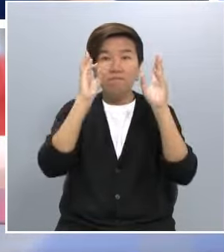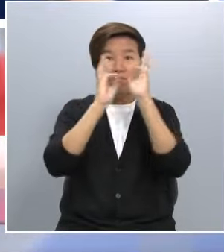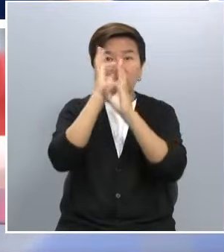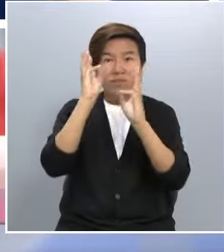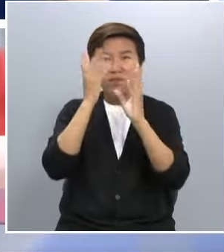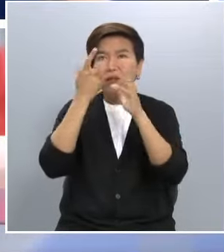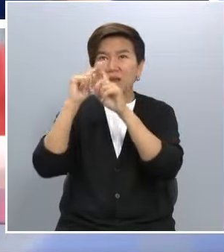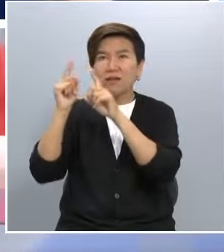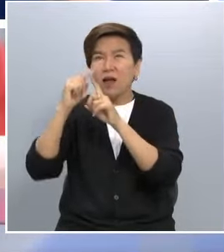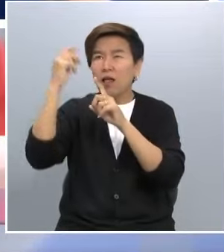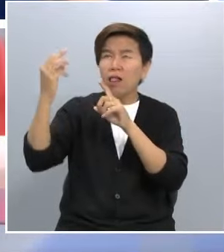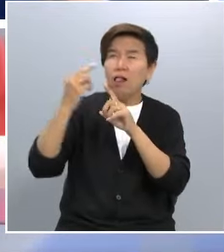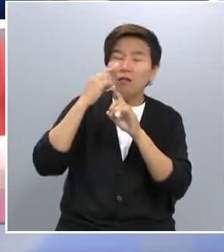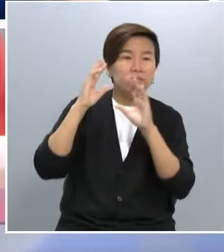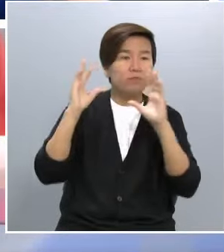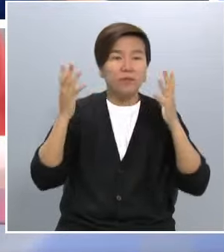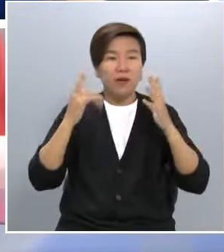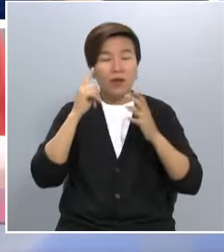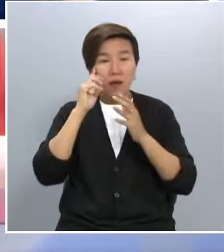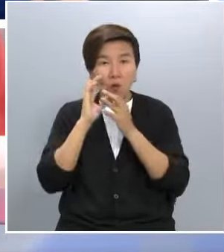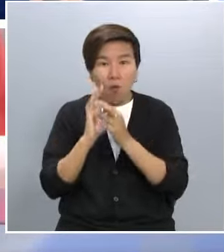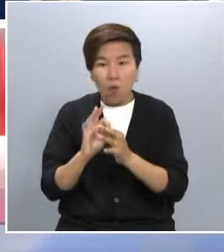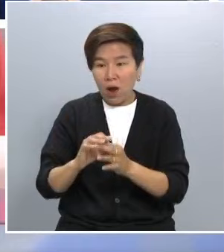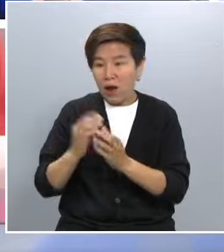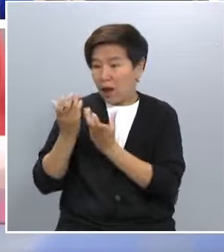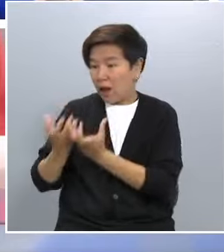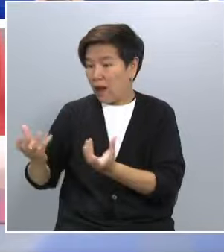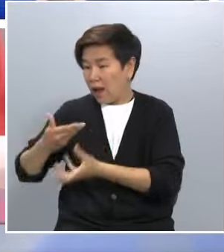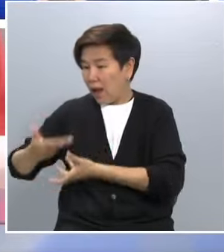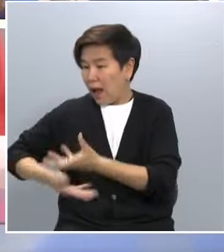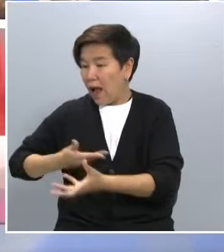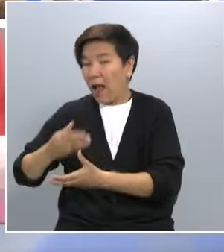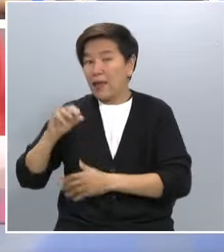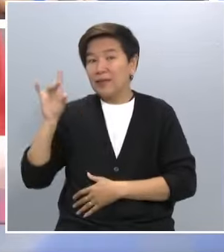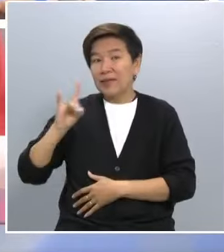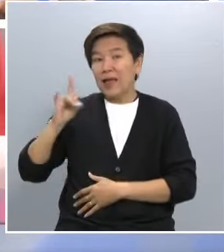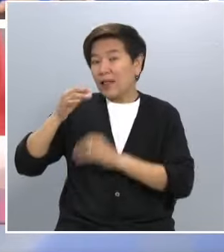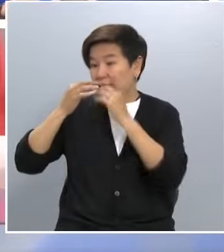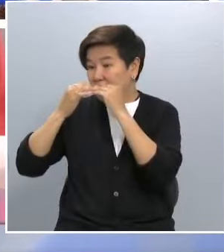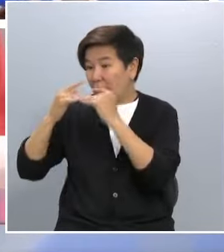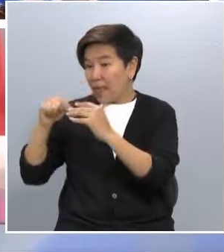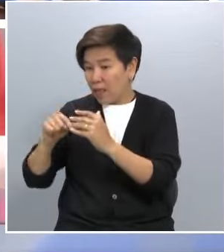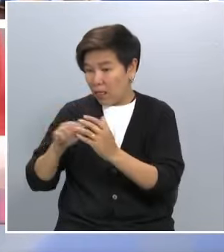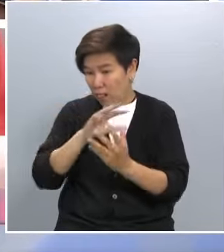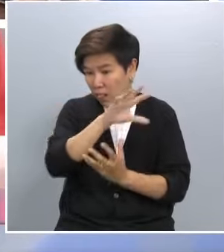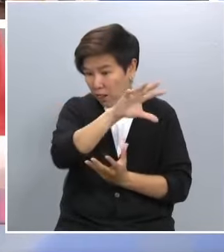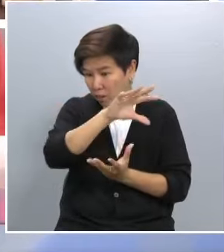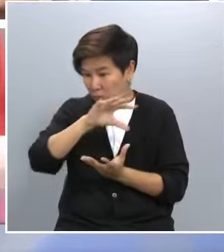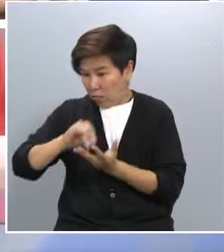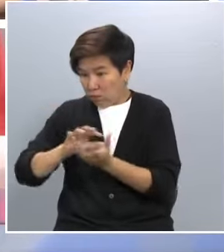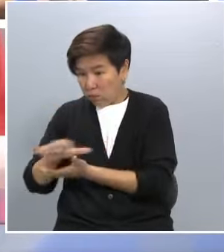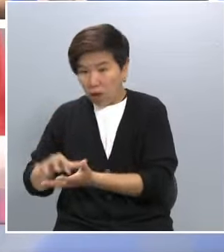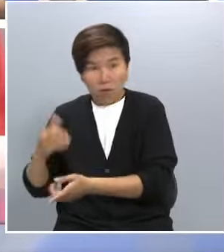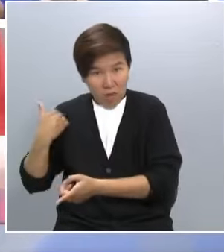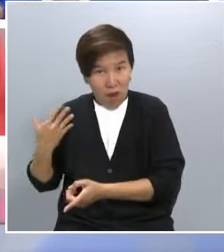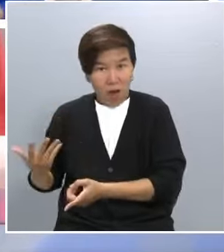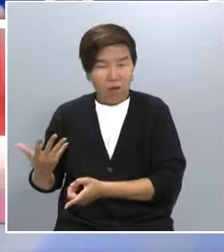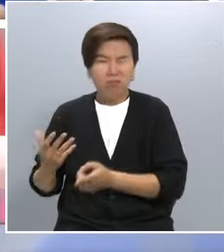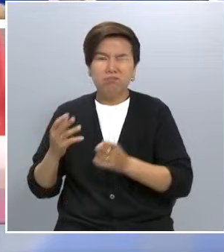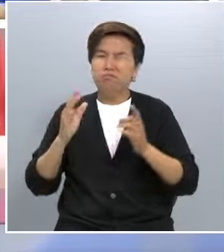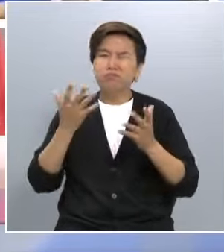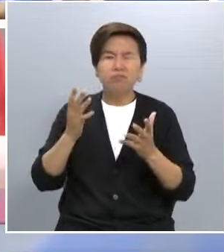ว่าอาหารทะเลอะไรจะปนเปื้อนคนละเรื่องกันเลยนะครับของเรามีเฉพาะบริเวณนี้แต่ว่าลักษณะของ